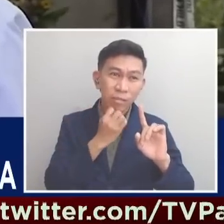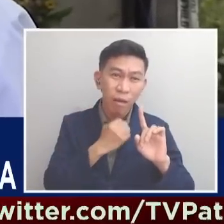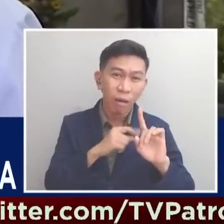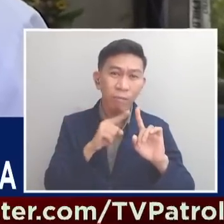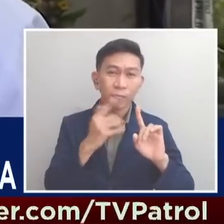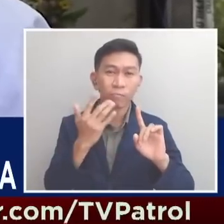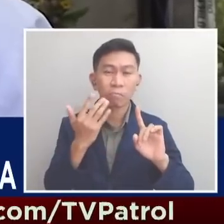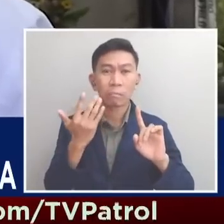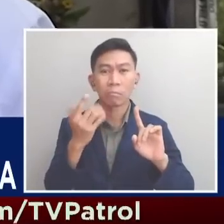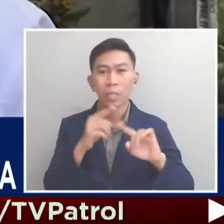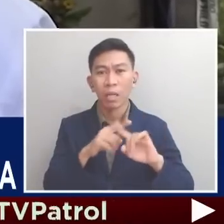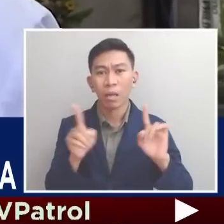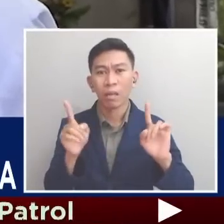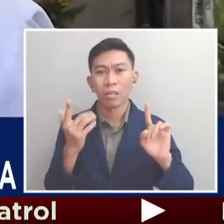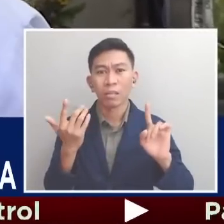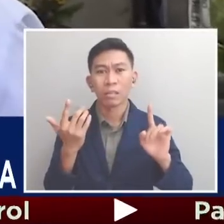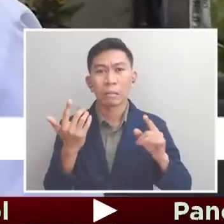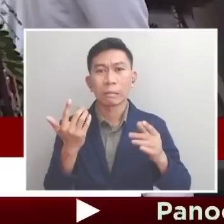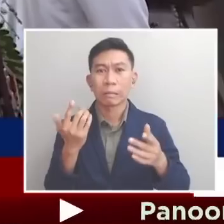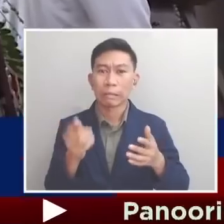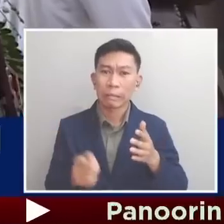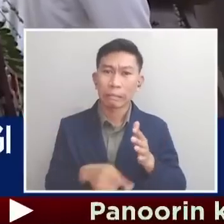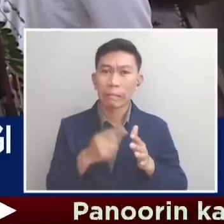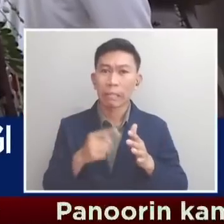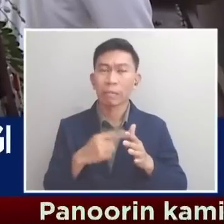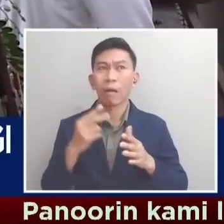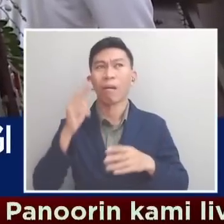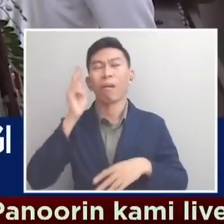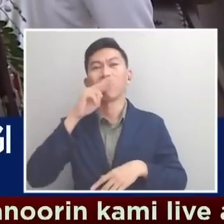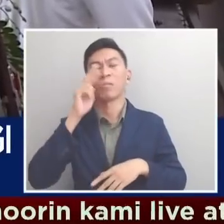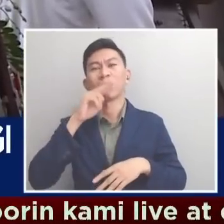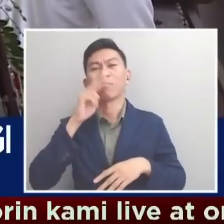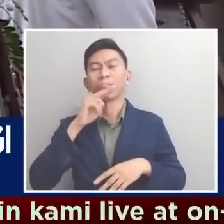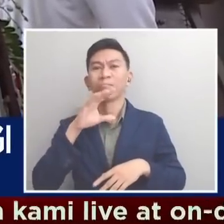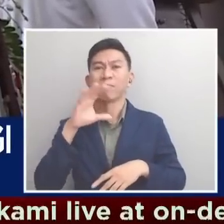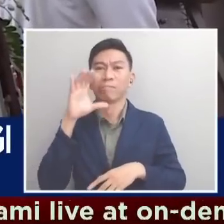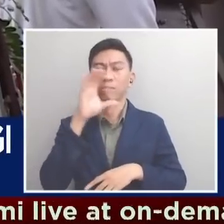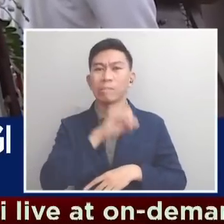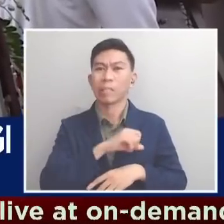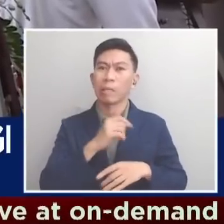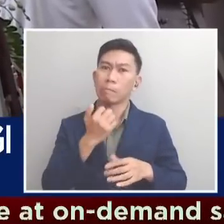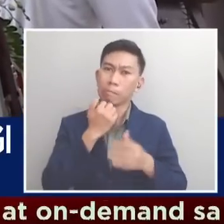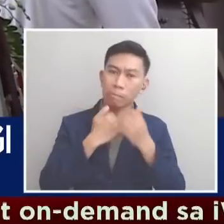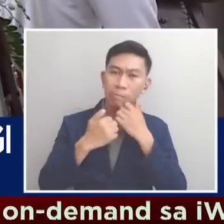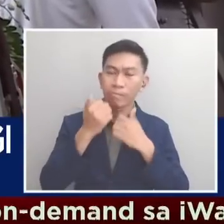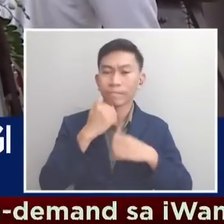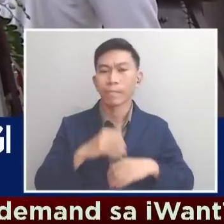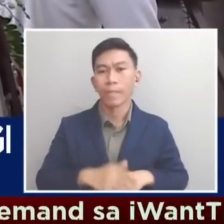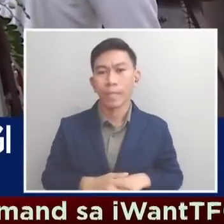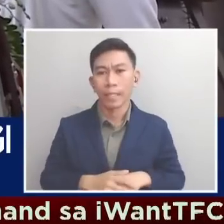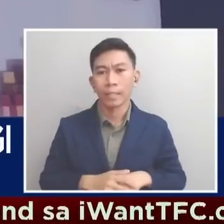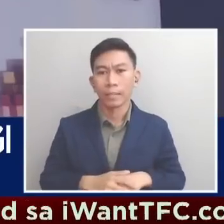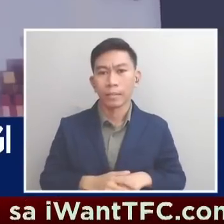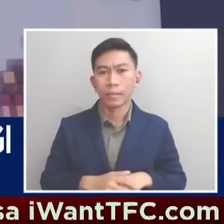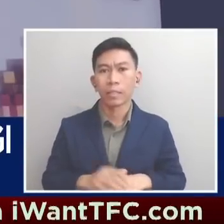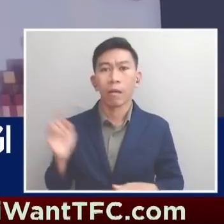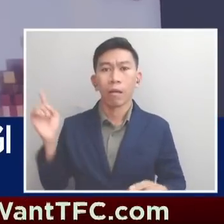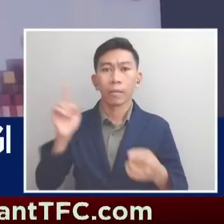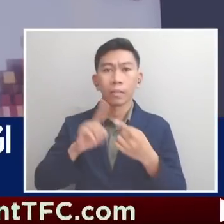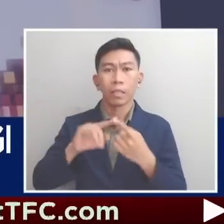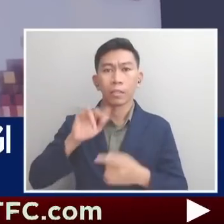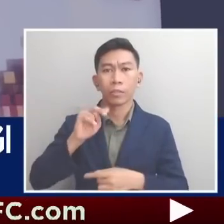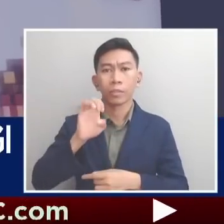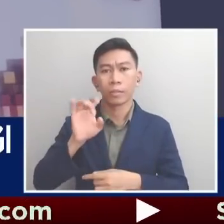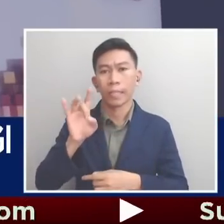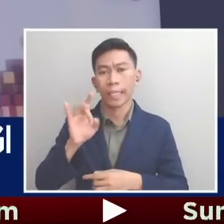not already doing something that you should not be doing. Hanggang alas 10 ng gabi sa June 18, tatagal ang public viewing para kay Biazon